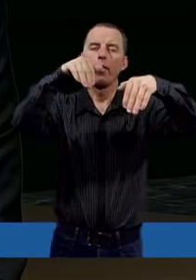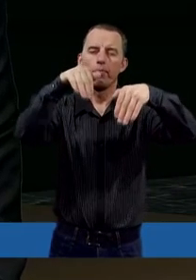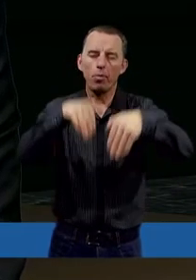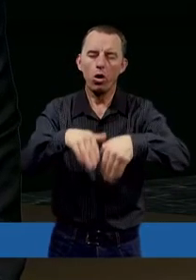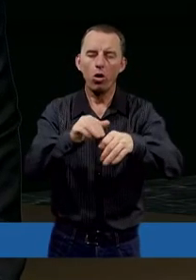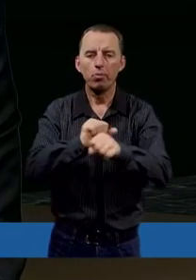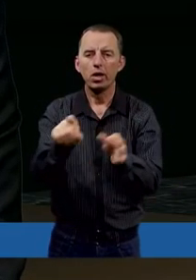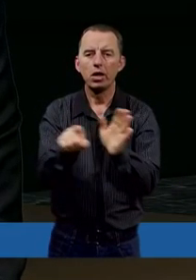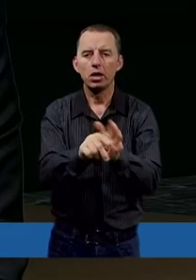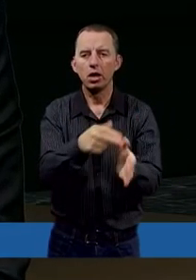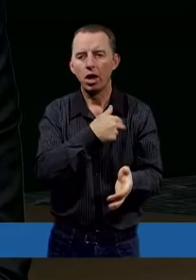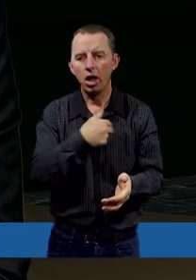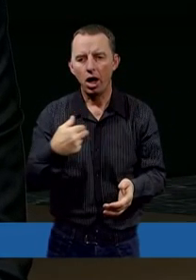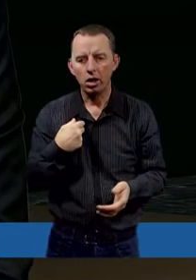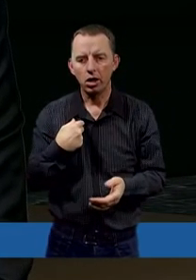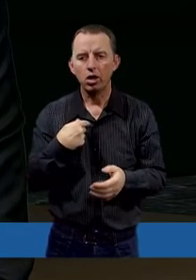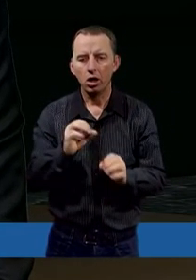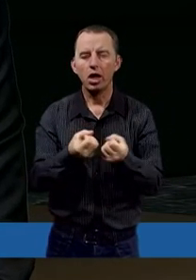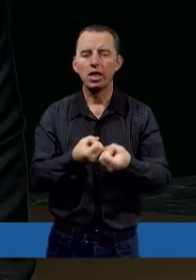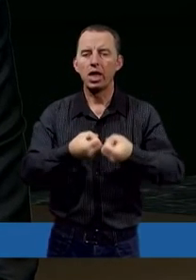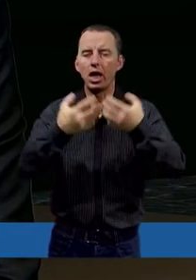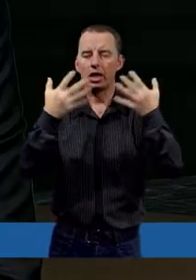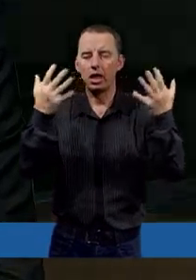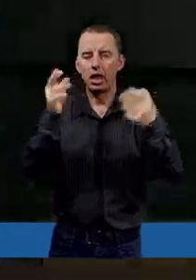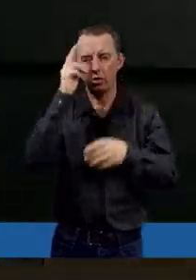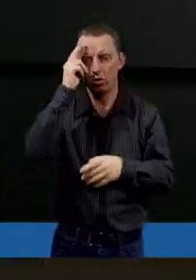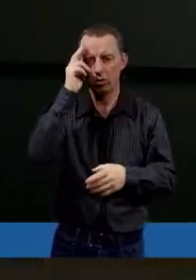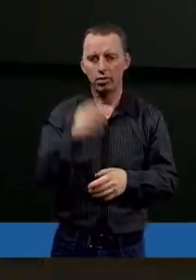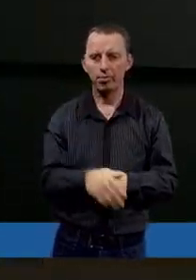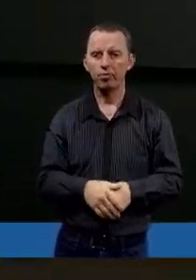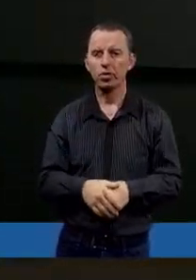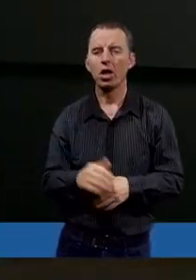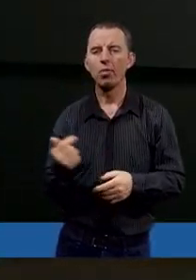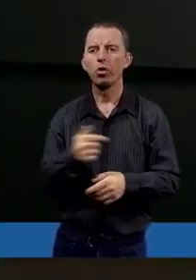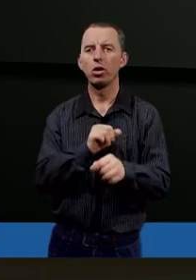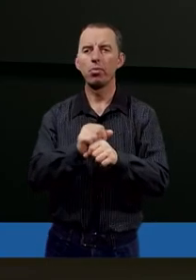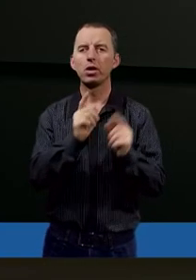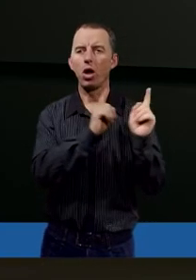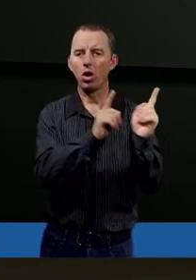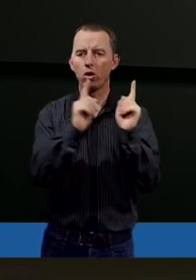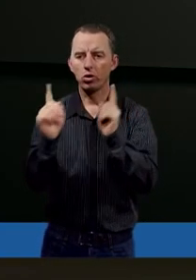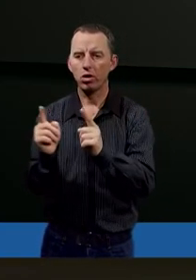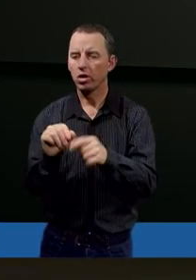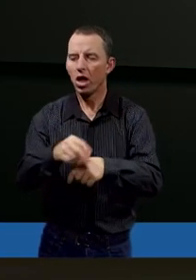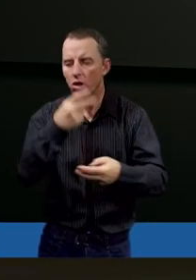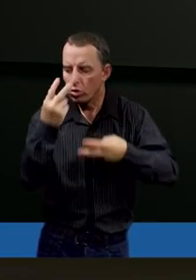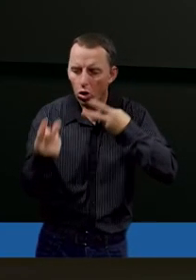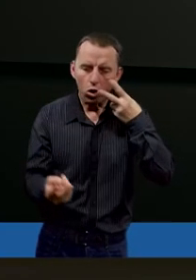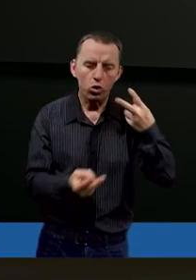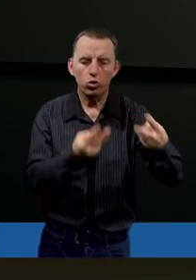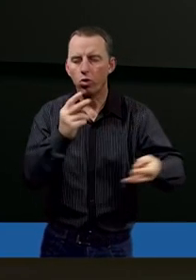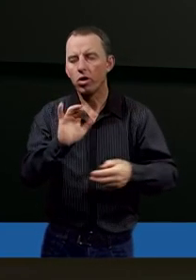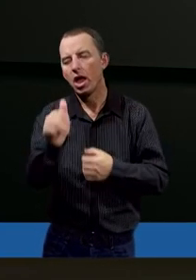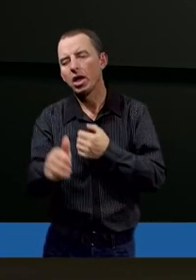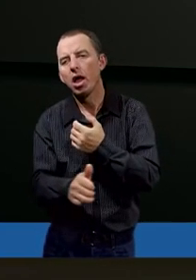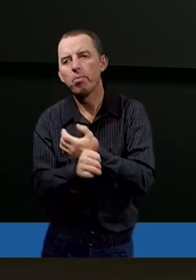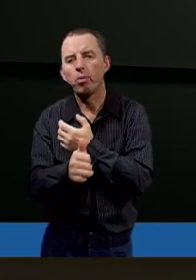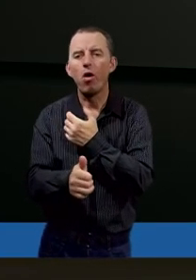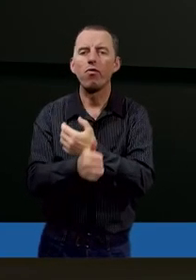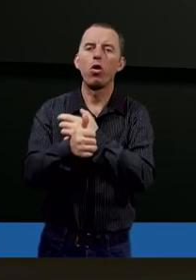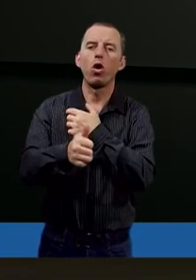nas satysfakcjonujące w pełni. Musimy więc być ostrożni, żeby nie wyszukiwać jakichś powodów.